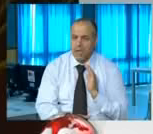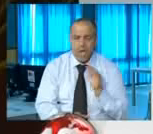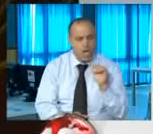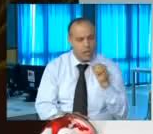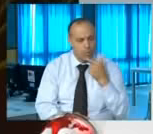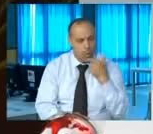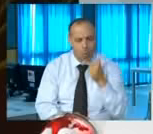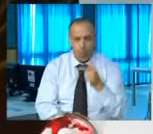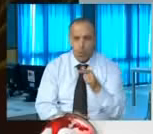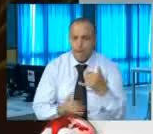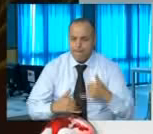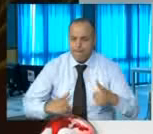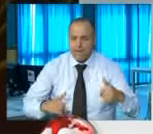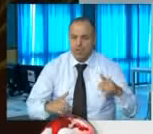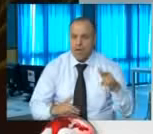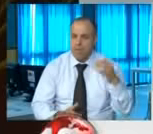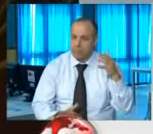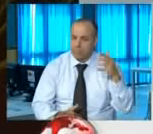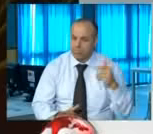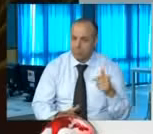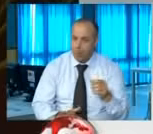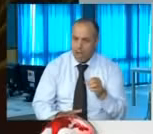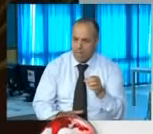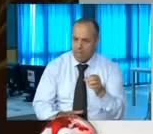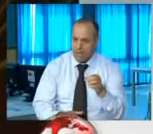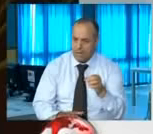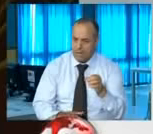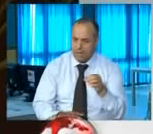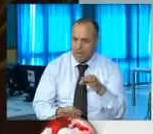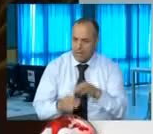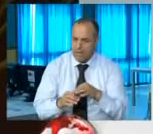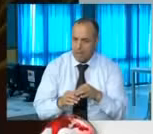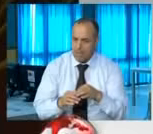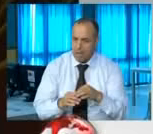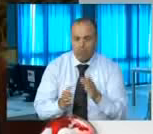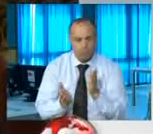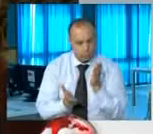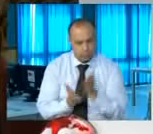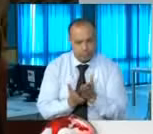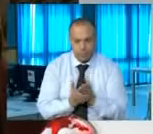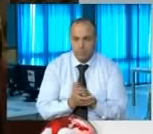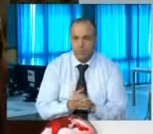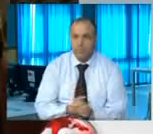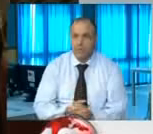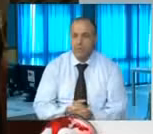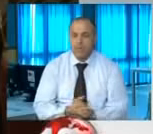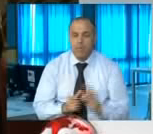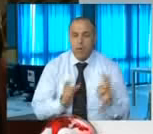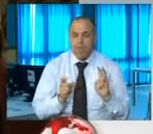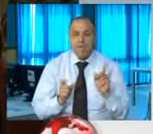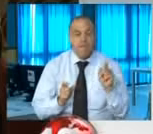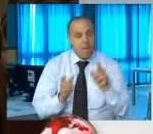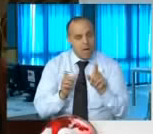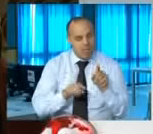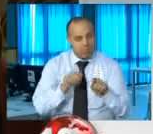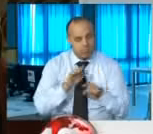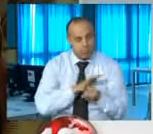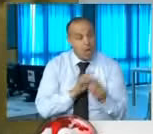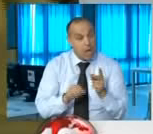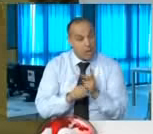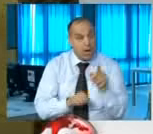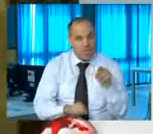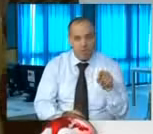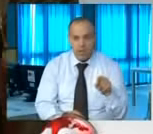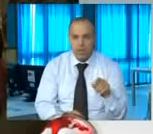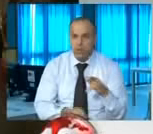ونجم نقولوا للمجلس هذا نتائج باش تكون عندها مصداقية. ملاحظة عدة تجاوزات معناها اختير اللي معناها